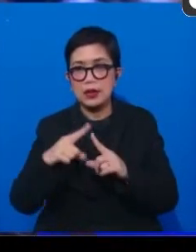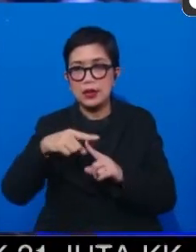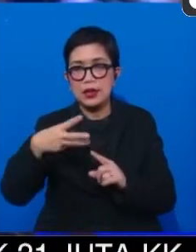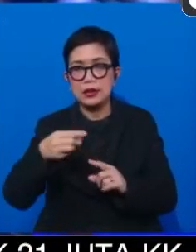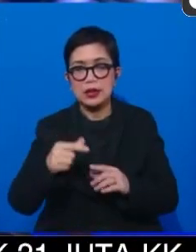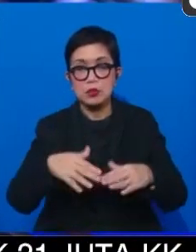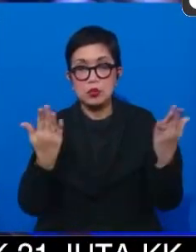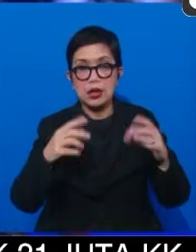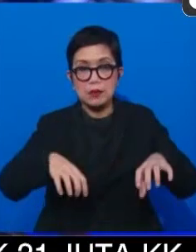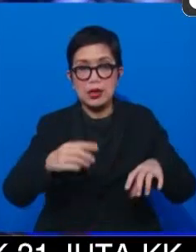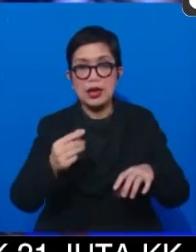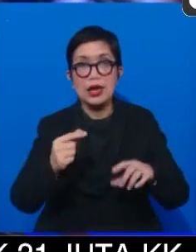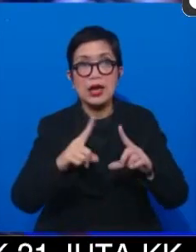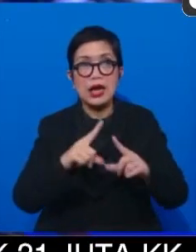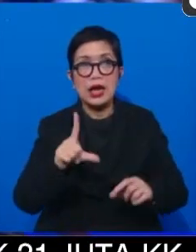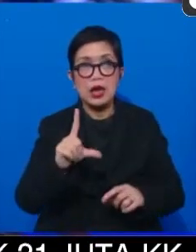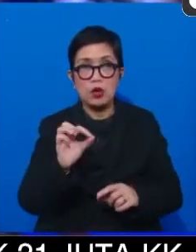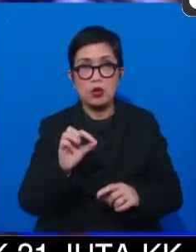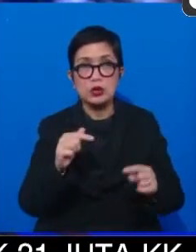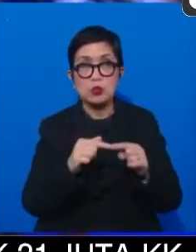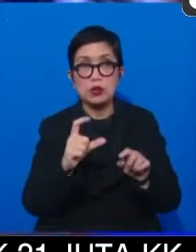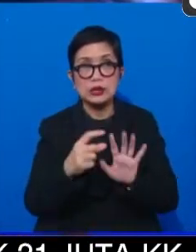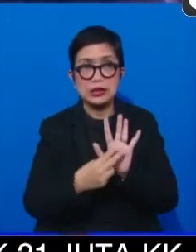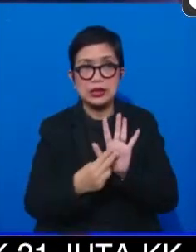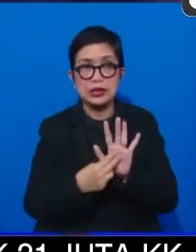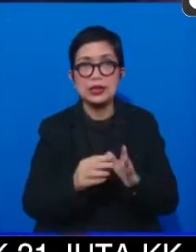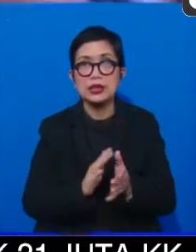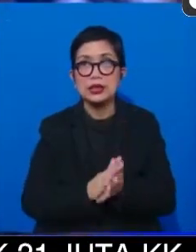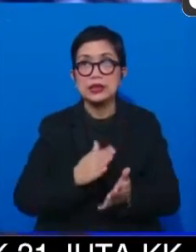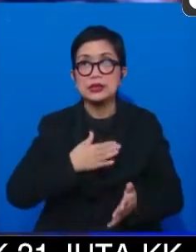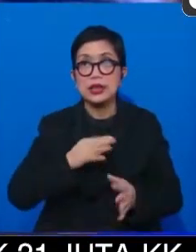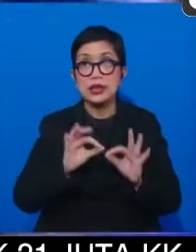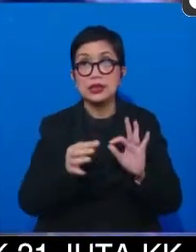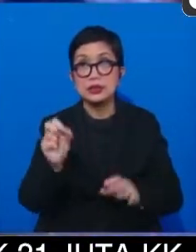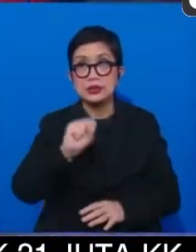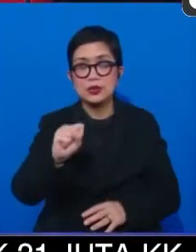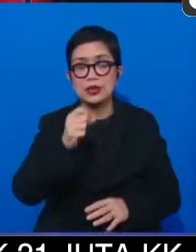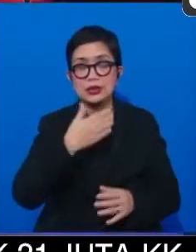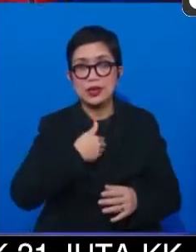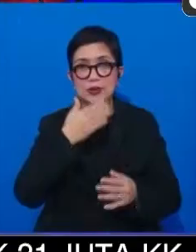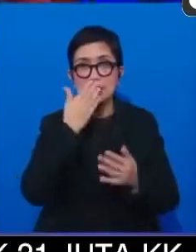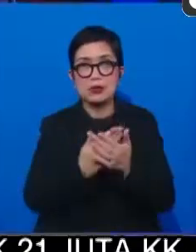buka masa depan. Saya Beni Dermawan pamit, tetap jaga kesehatan, sampai jumpa.